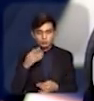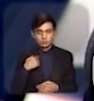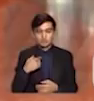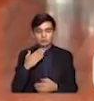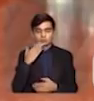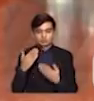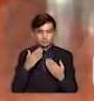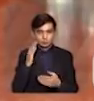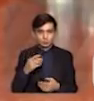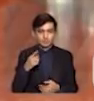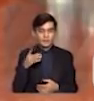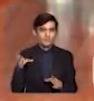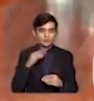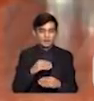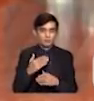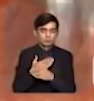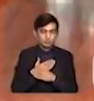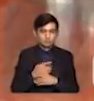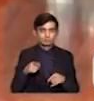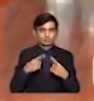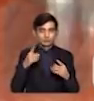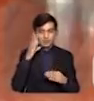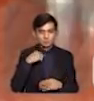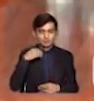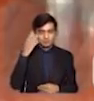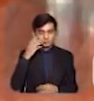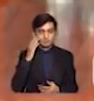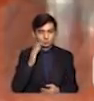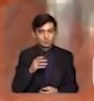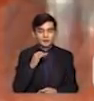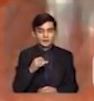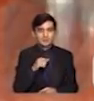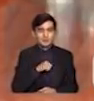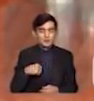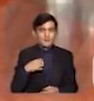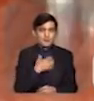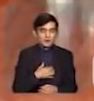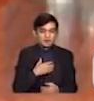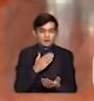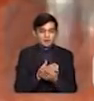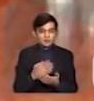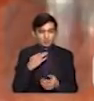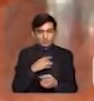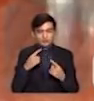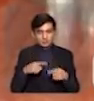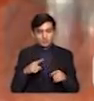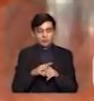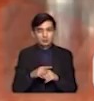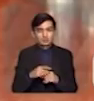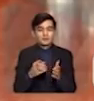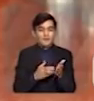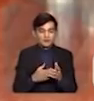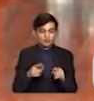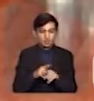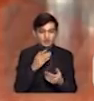жасаймыз. Ойлаймыз, енді барлығы қалпына келеді деп, ең негізгісі түсінушіліктер енді бар. Әрине, енді кемшіліктер де бар. Оны